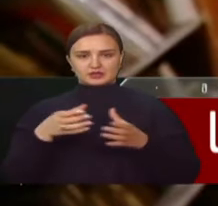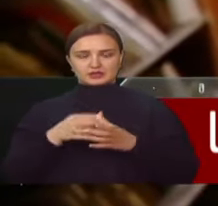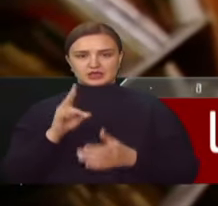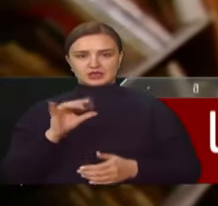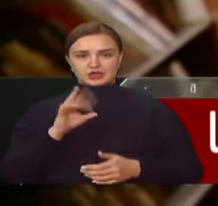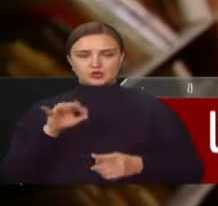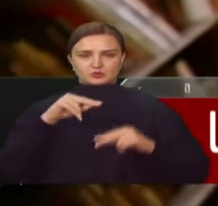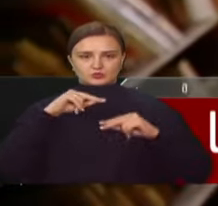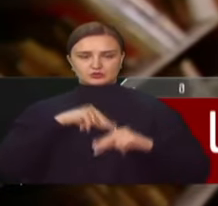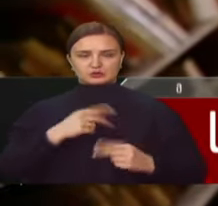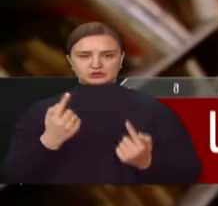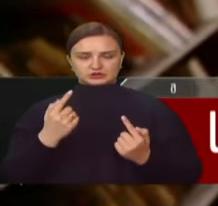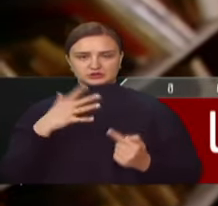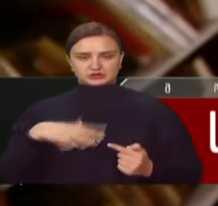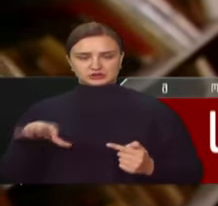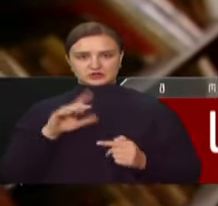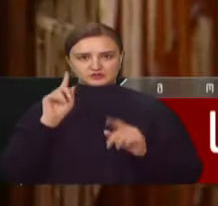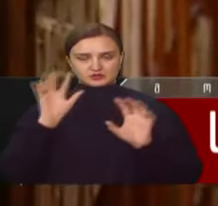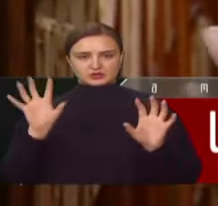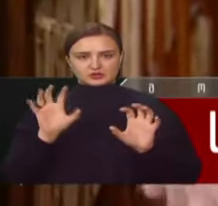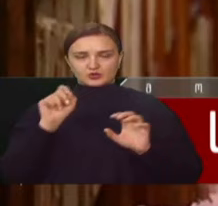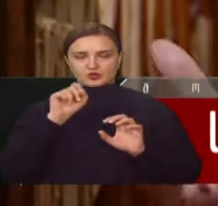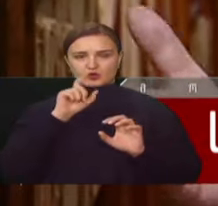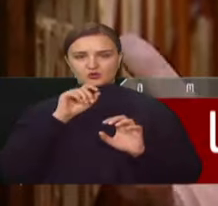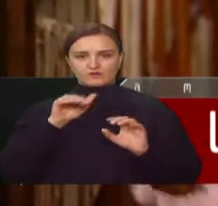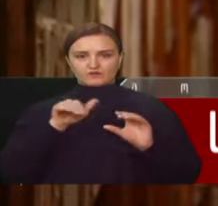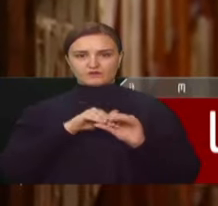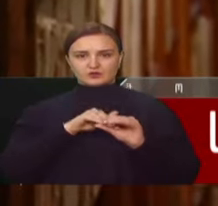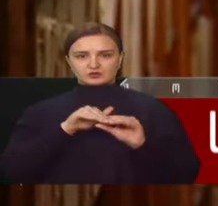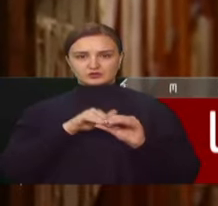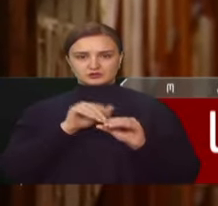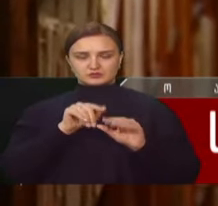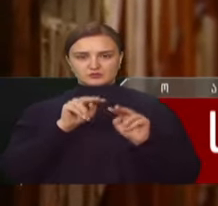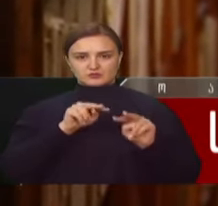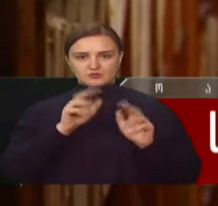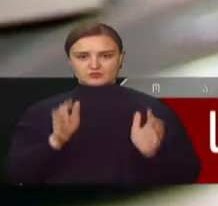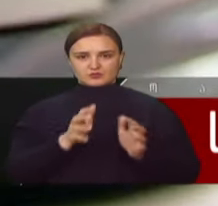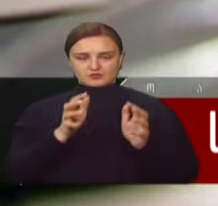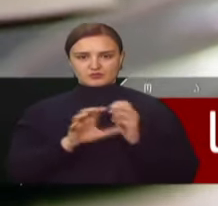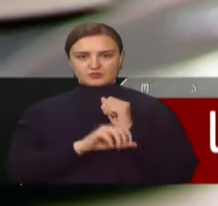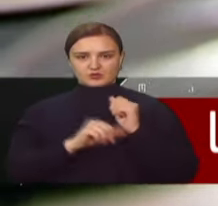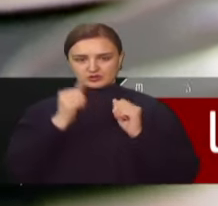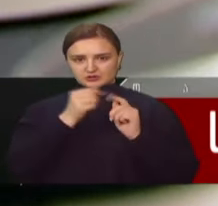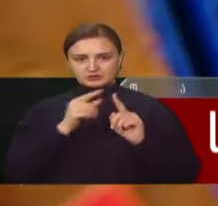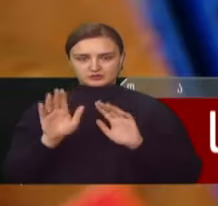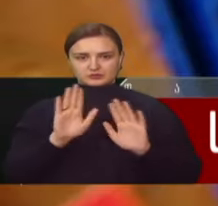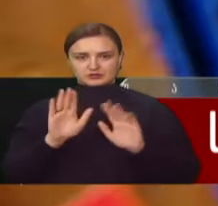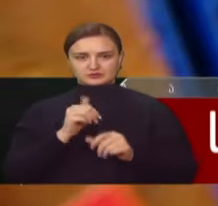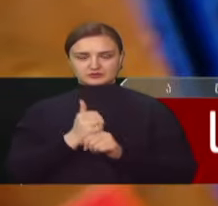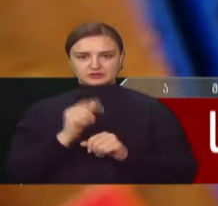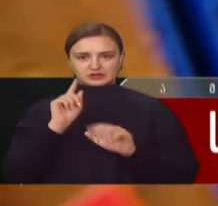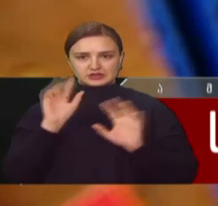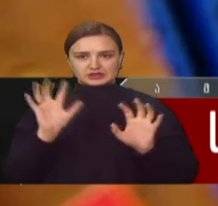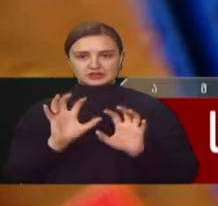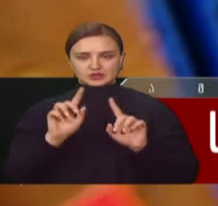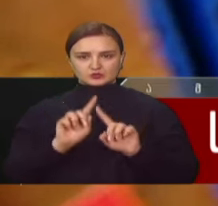დიდი წვლილი შეიტანა საქართველოს რადიოს ოქროს ფონდის უნიკალური ჩანაწერების მოვლაში. ხოლო წლებში ხელმძღვანელობდა პროექტს რადიო